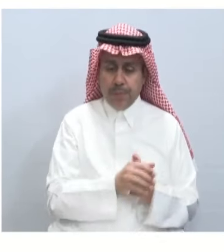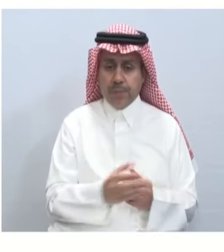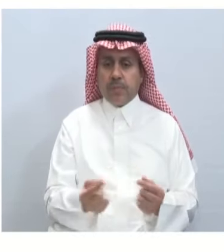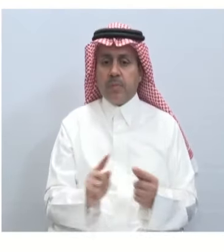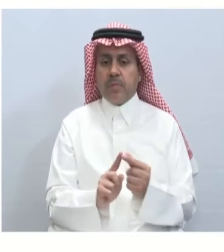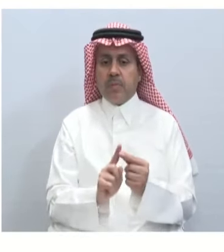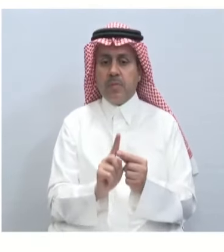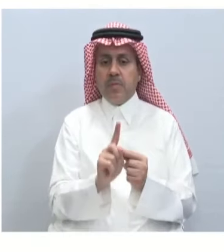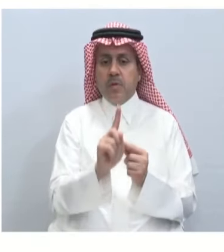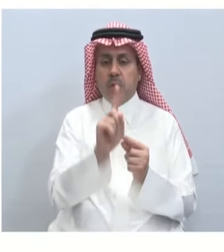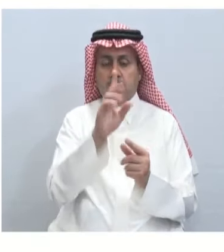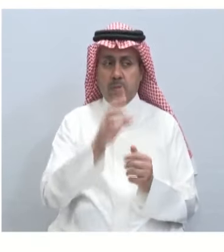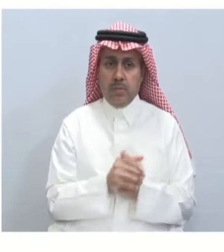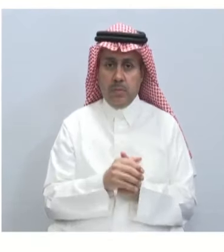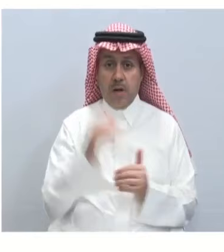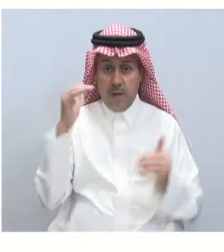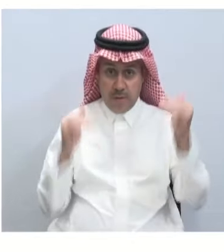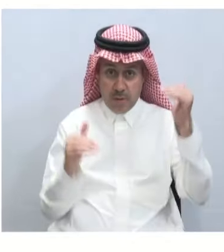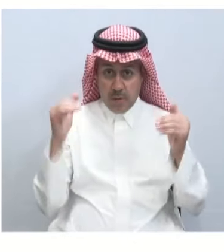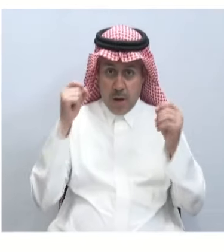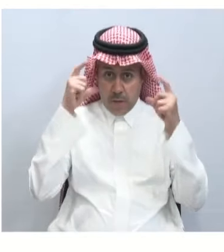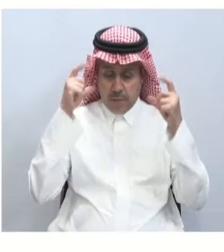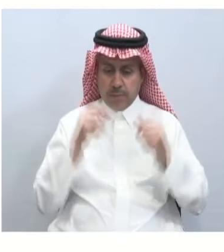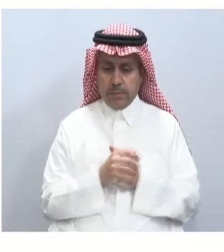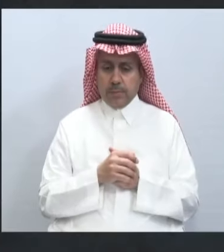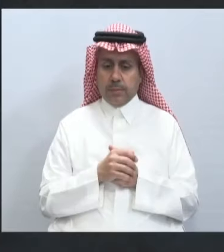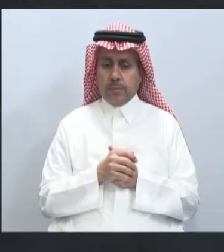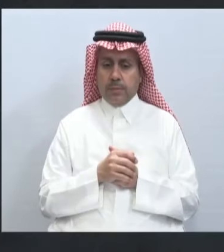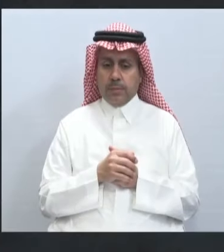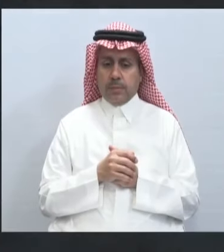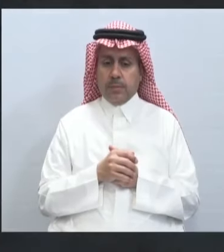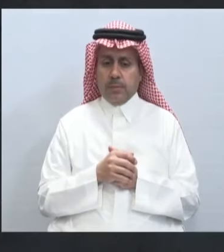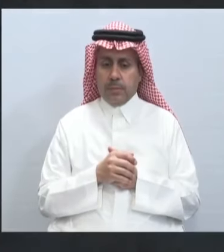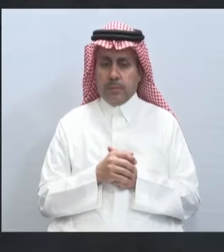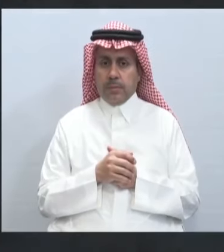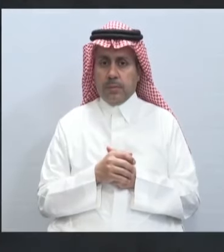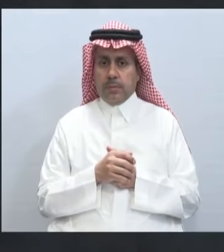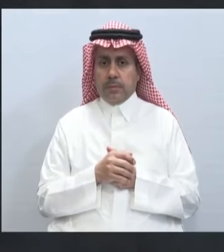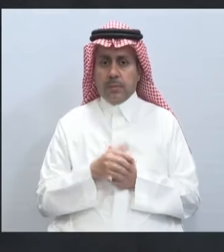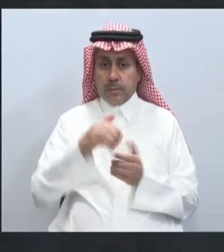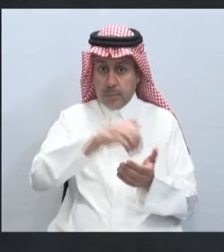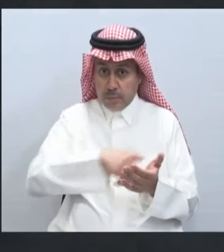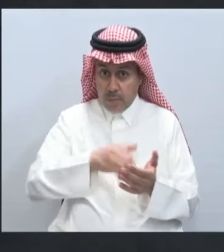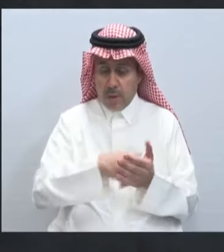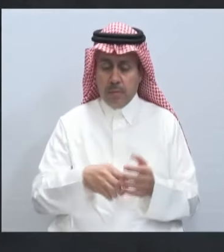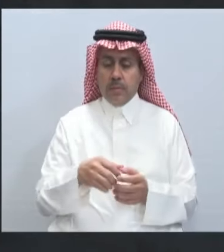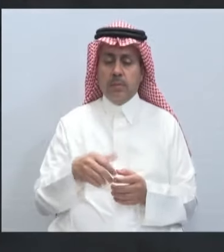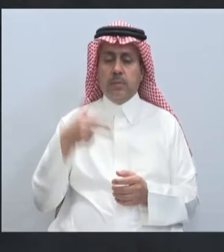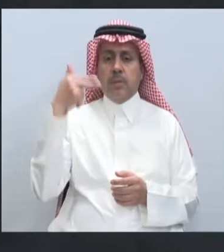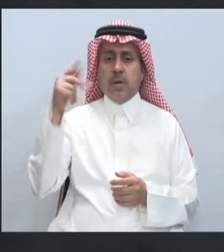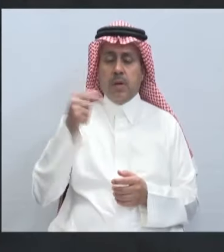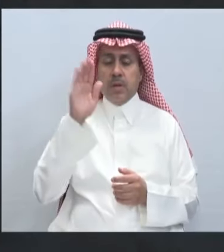التربه لاحظتم الفرق الفسيله هذه